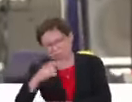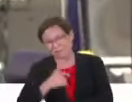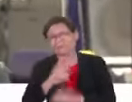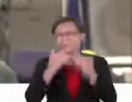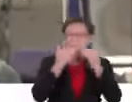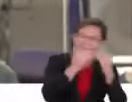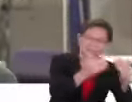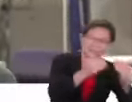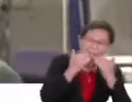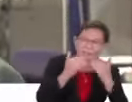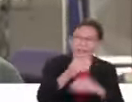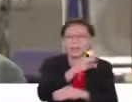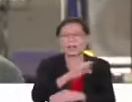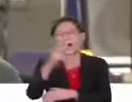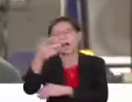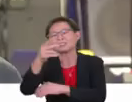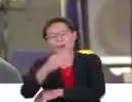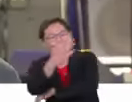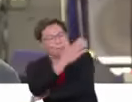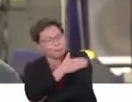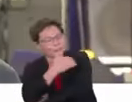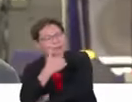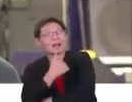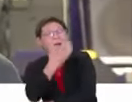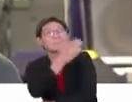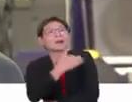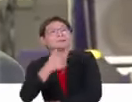Yang dan juga pihak RTM yang sudi memanggil lah. Dan